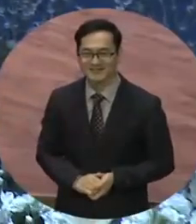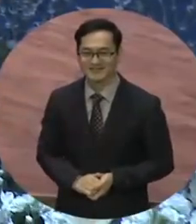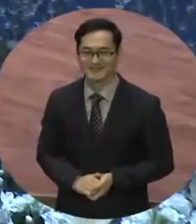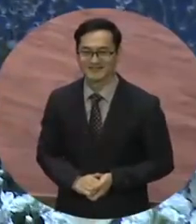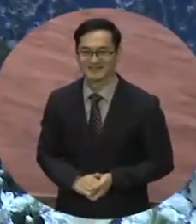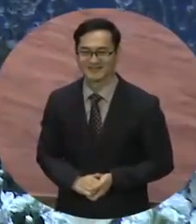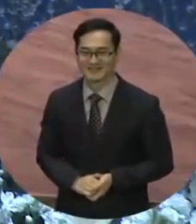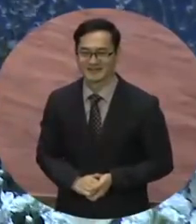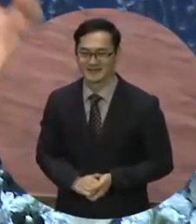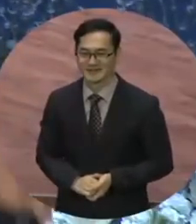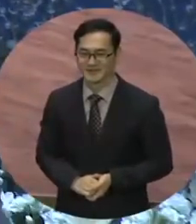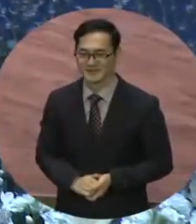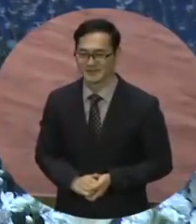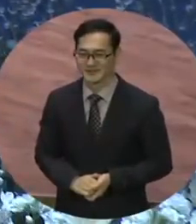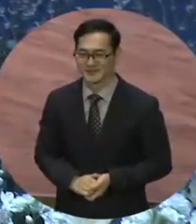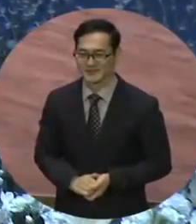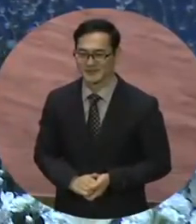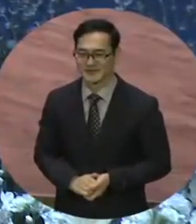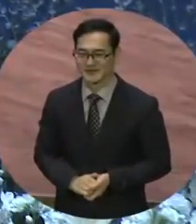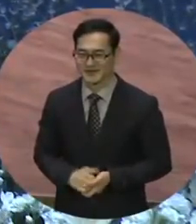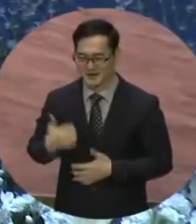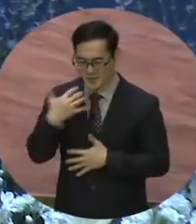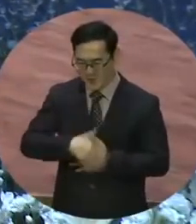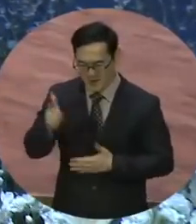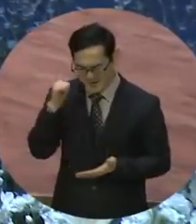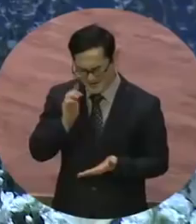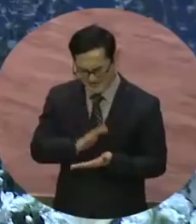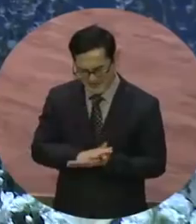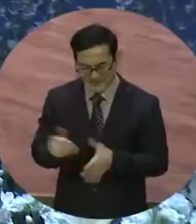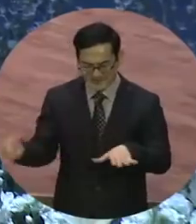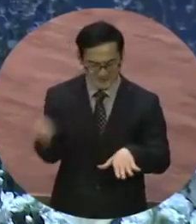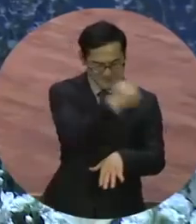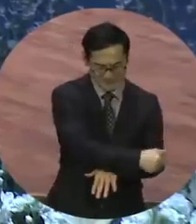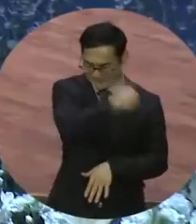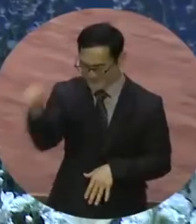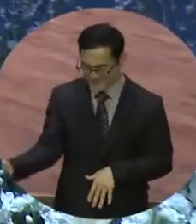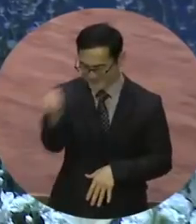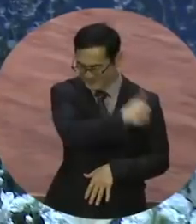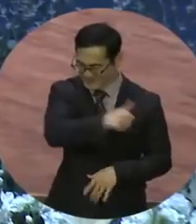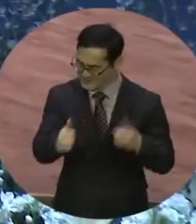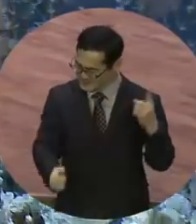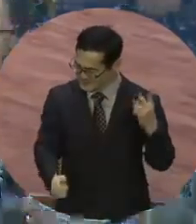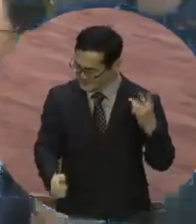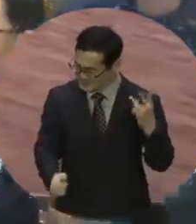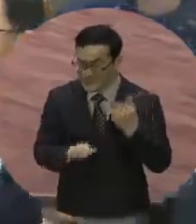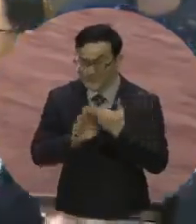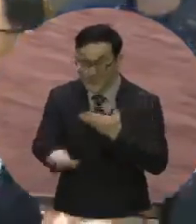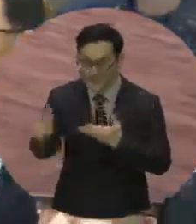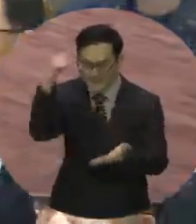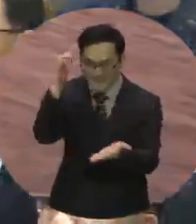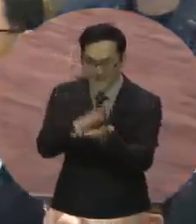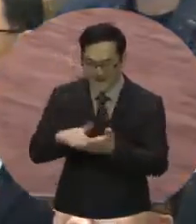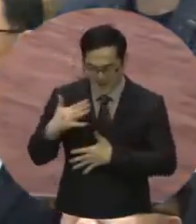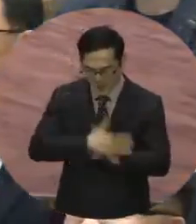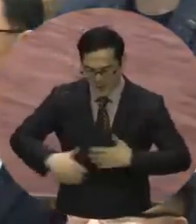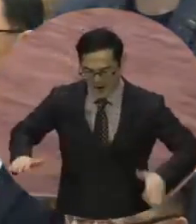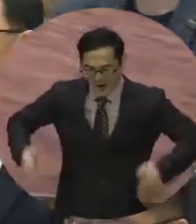자리자리하게 막 촤악 하고 몸이 다 풀려요. 그걸 한 세 번 하고 나면 슈하다.